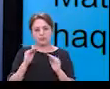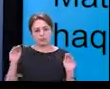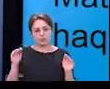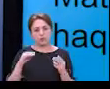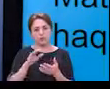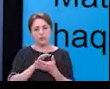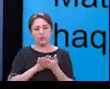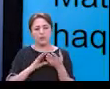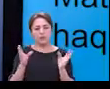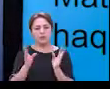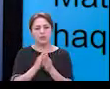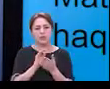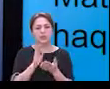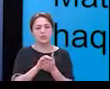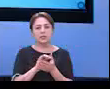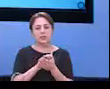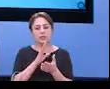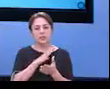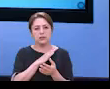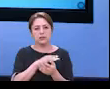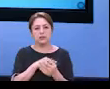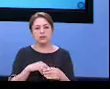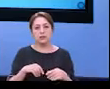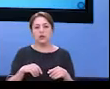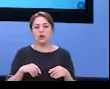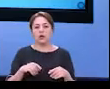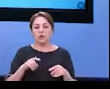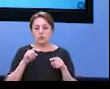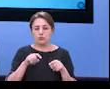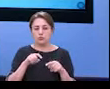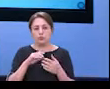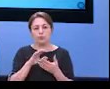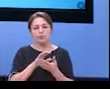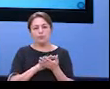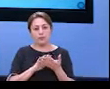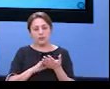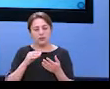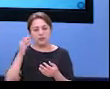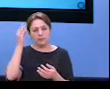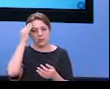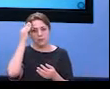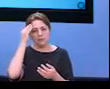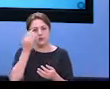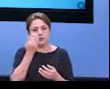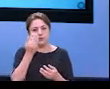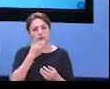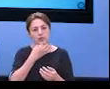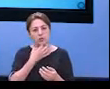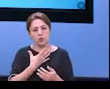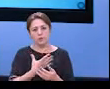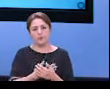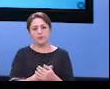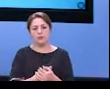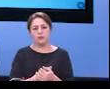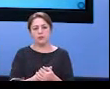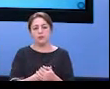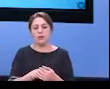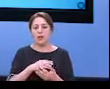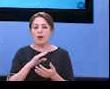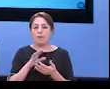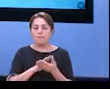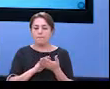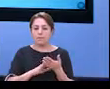bilan tanishib oldik. Xo'sh, ushbu matnning mazmuni sizga yoqdimi?